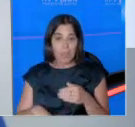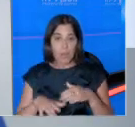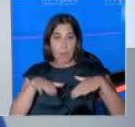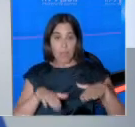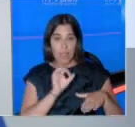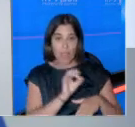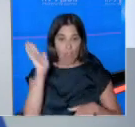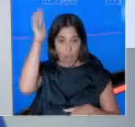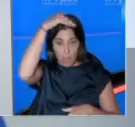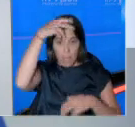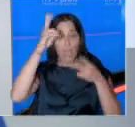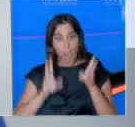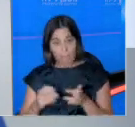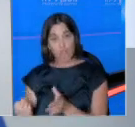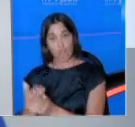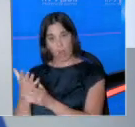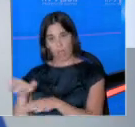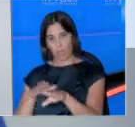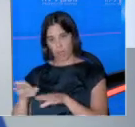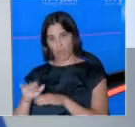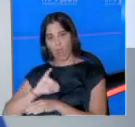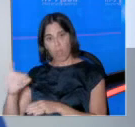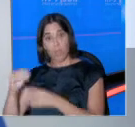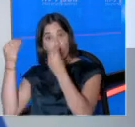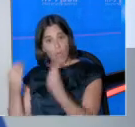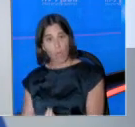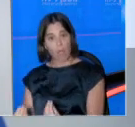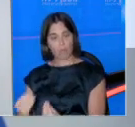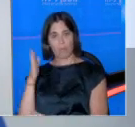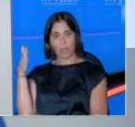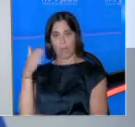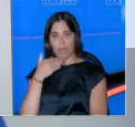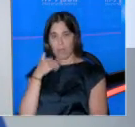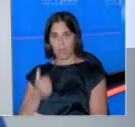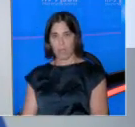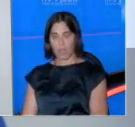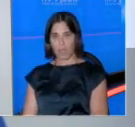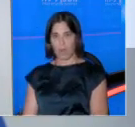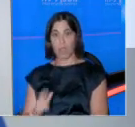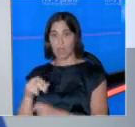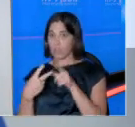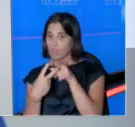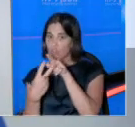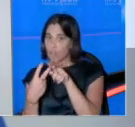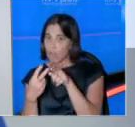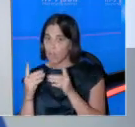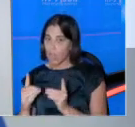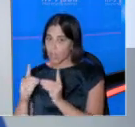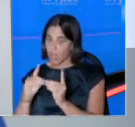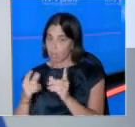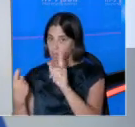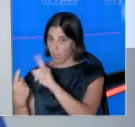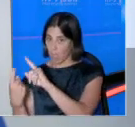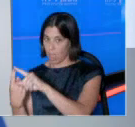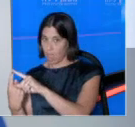לפיד, אפשר להקים ממשלת ימין טובה למדינת ישראל. יש שתי דרכים לעשות זאת. דרך